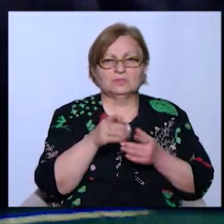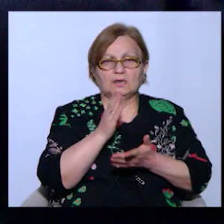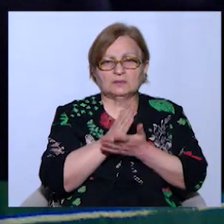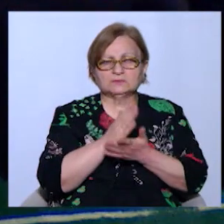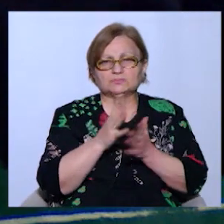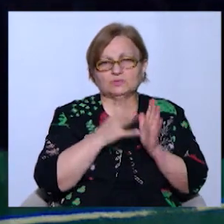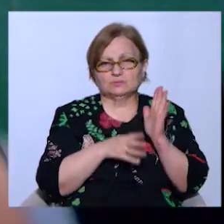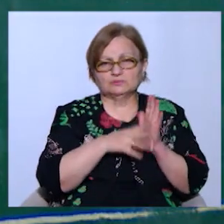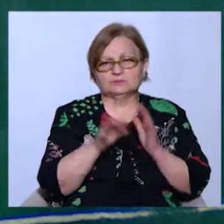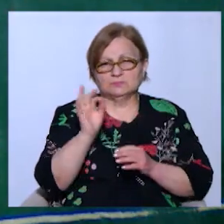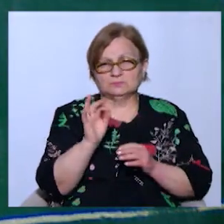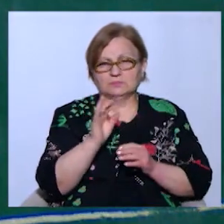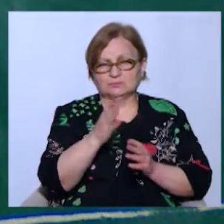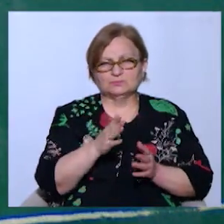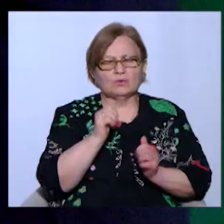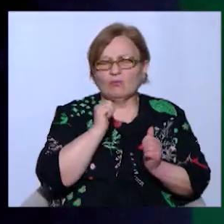90 გრადუსი.